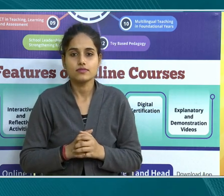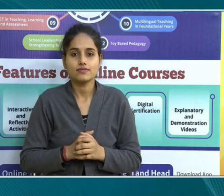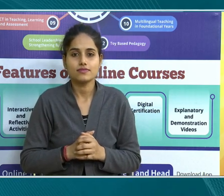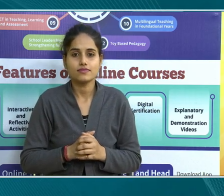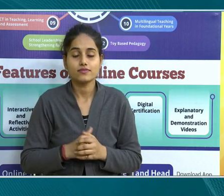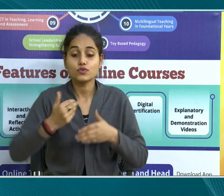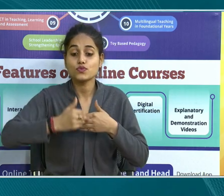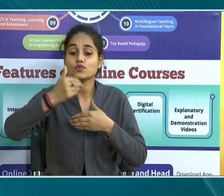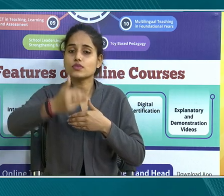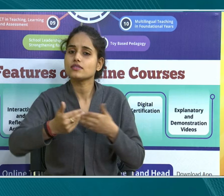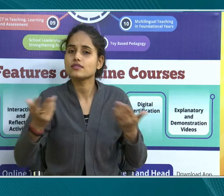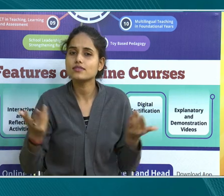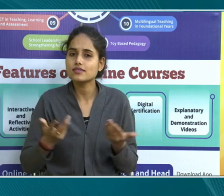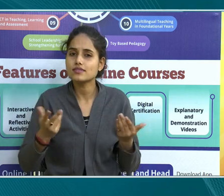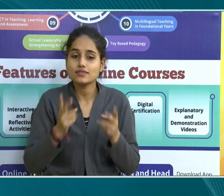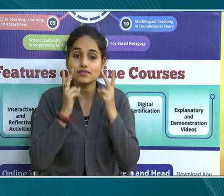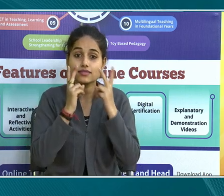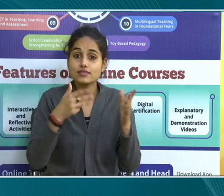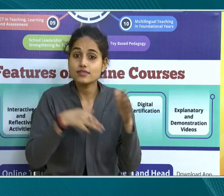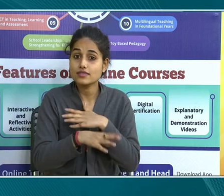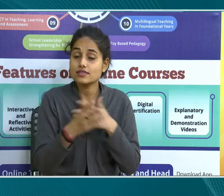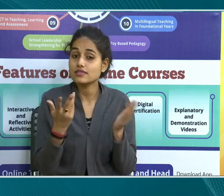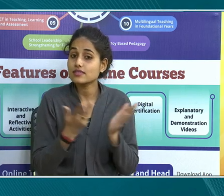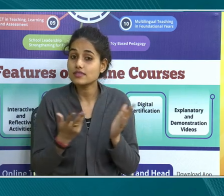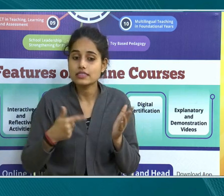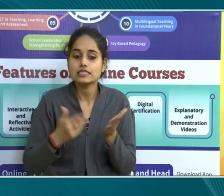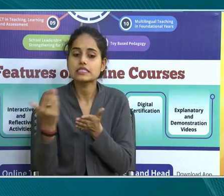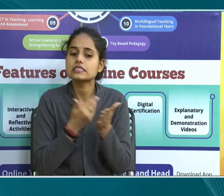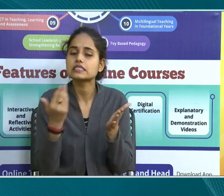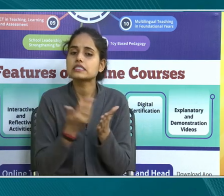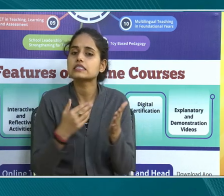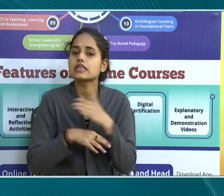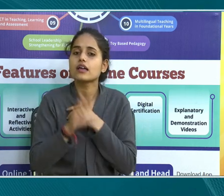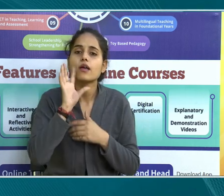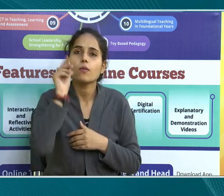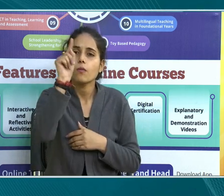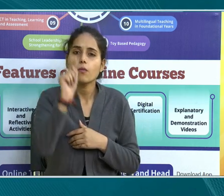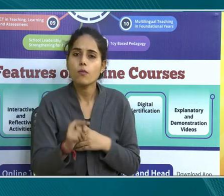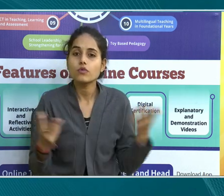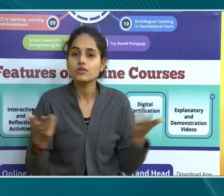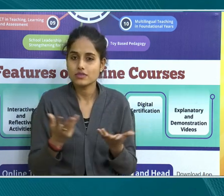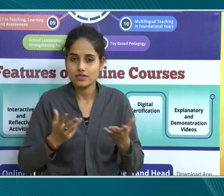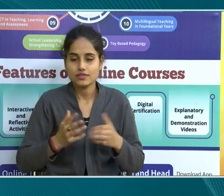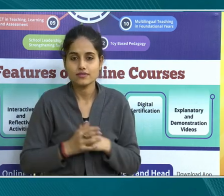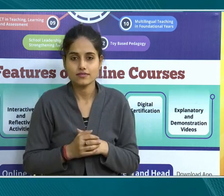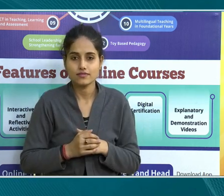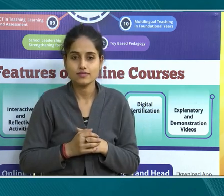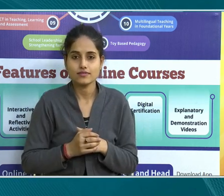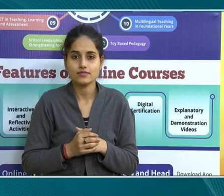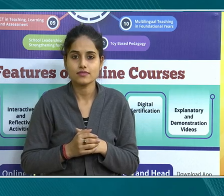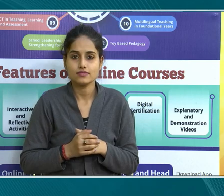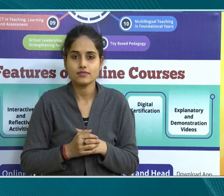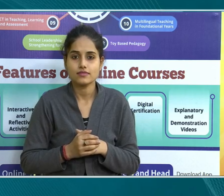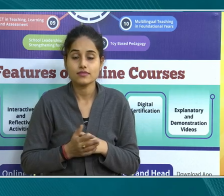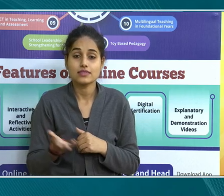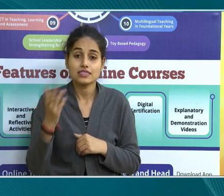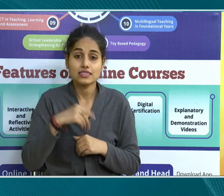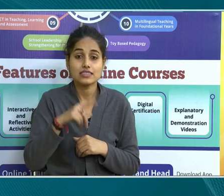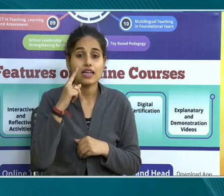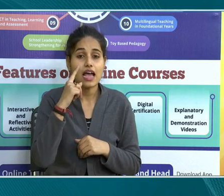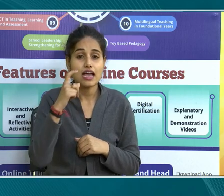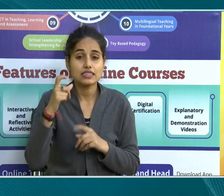चलिए तो आगे बढ़ते हैं और देखते हैं कि अभी और इस चैप्टर में क्या-क्या इंबॉर्टन है हमारे लिए तो अब हम जानेंगे हम